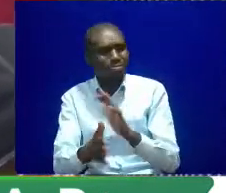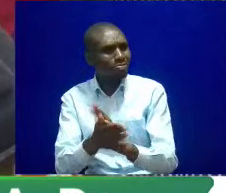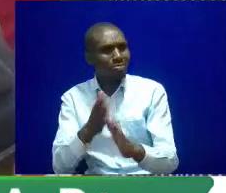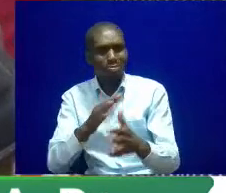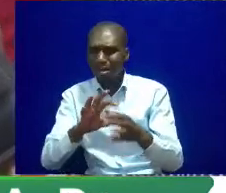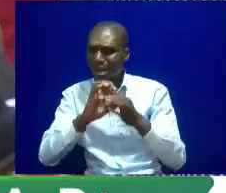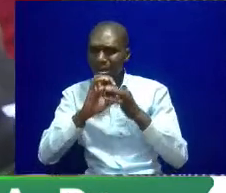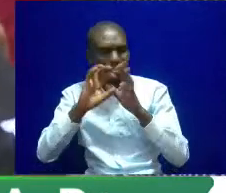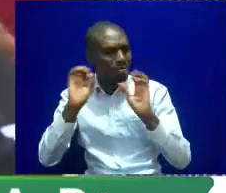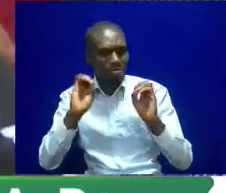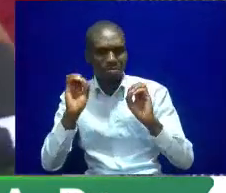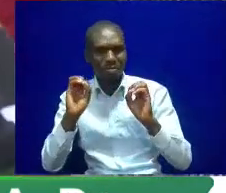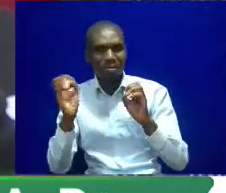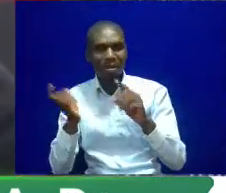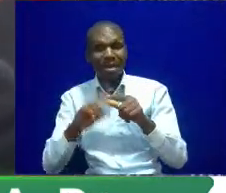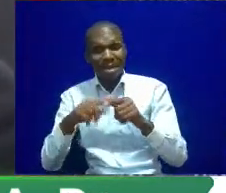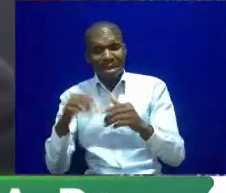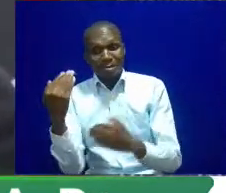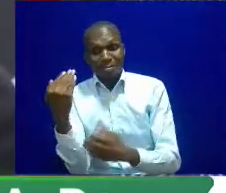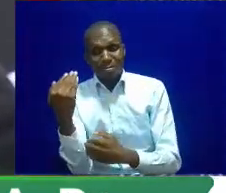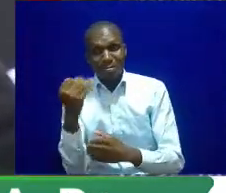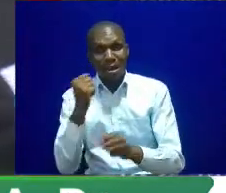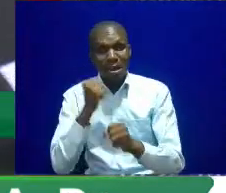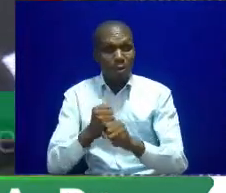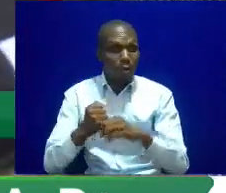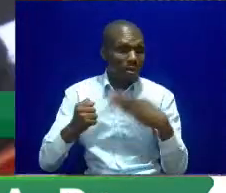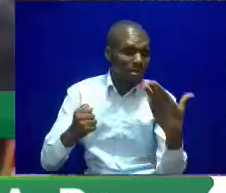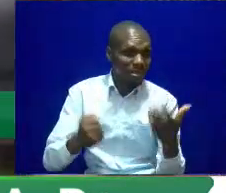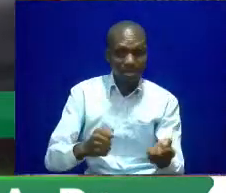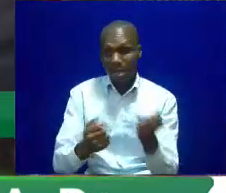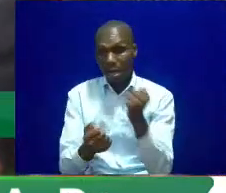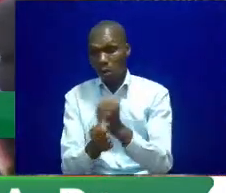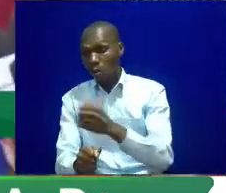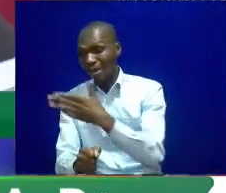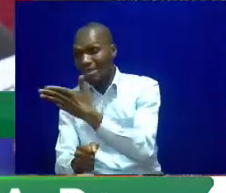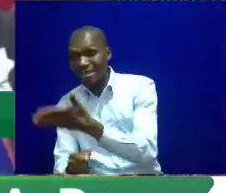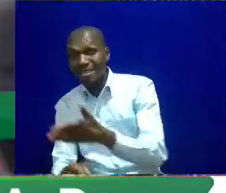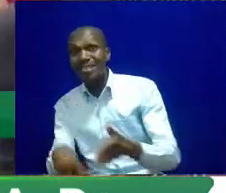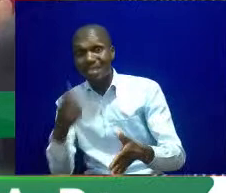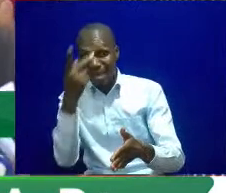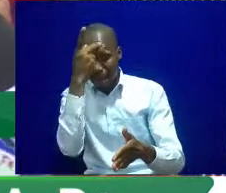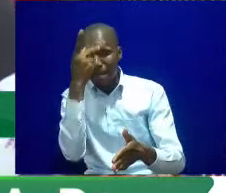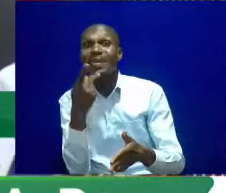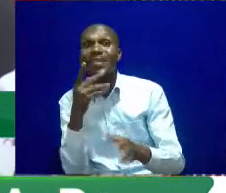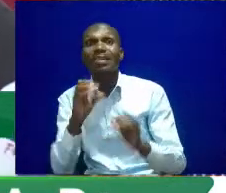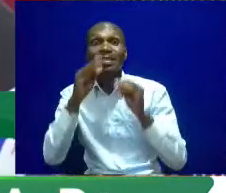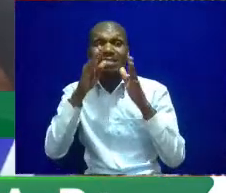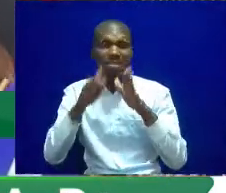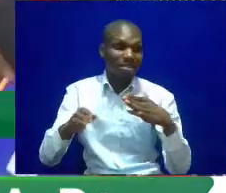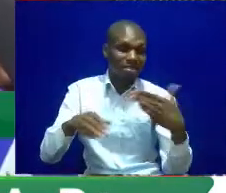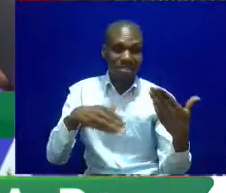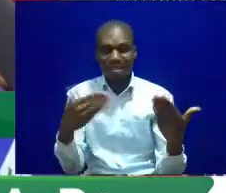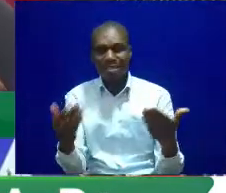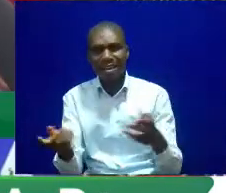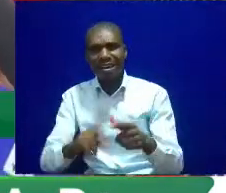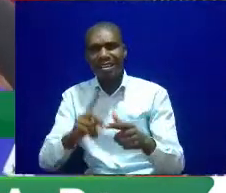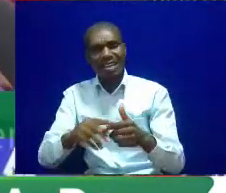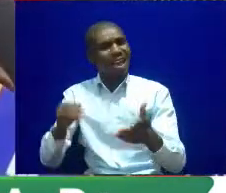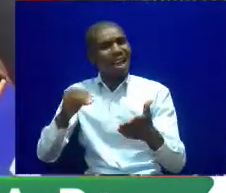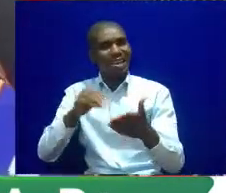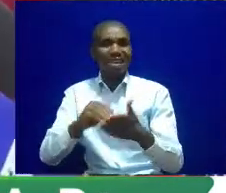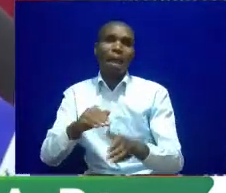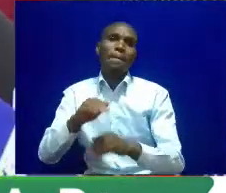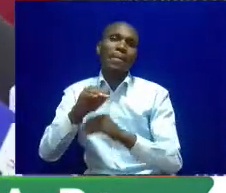kemo. Abana baka korebi ntupiabu kuchia, baiburi biabu kuchia, na baalimu boi. Ege ntungu